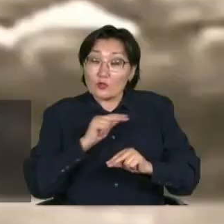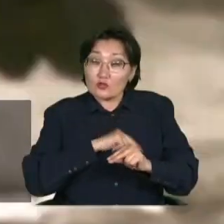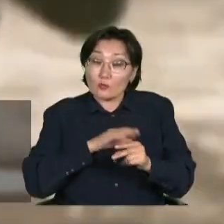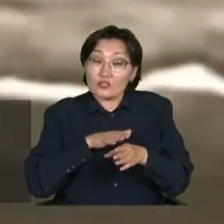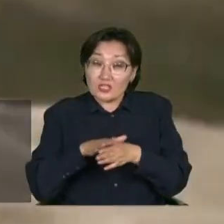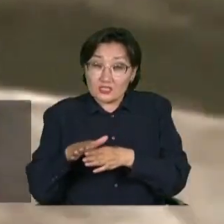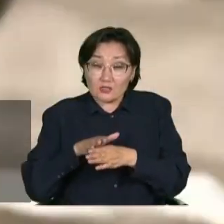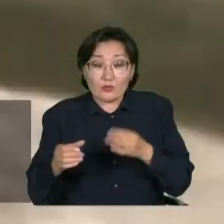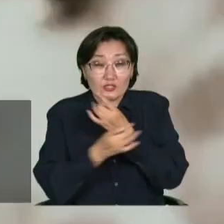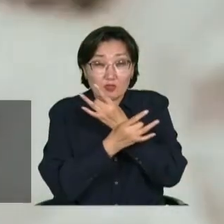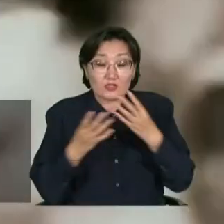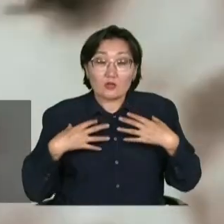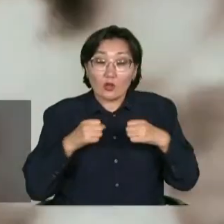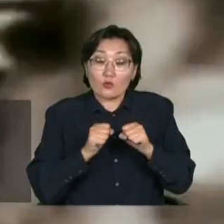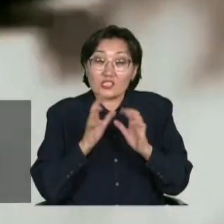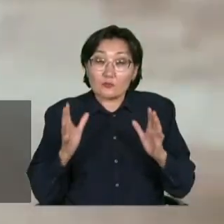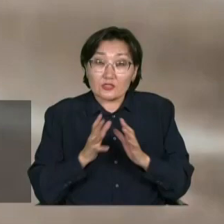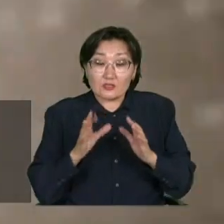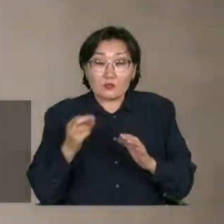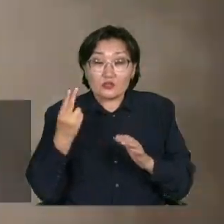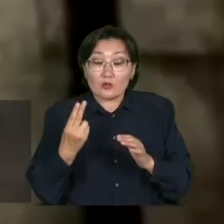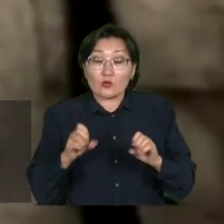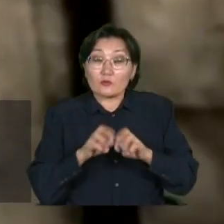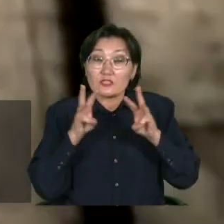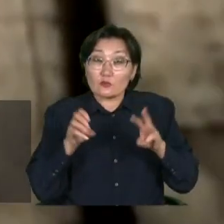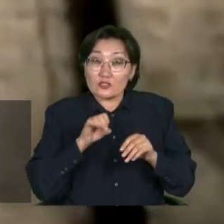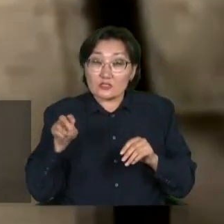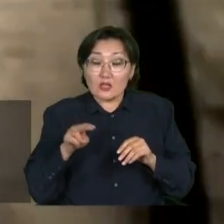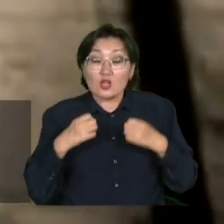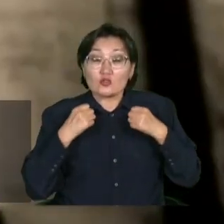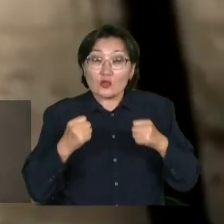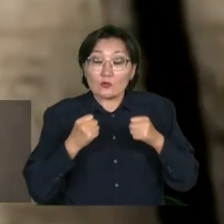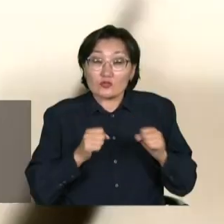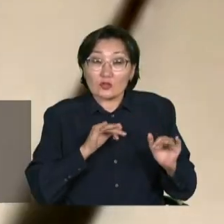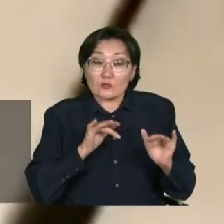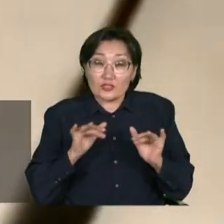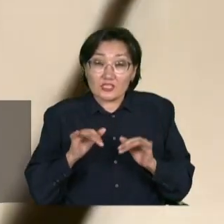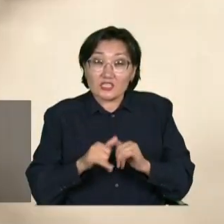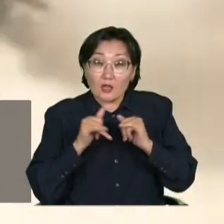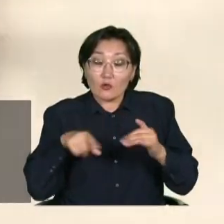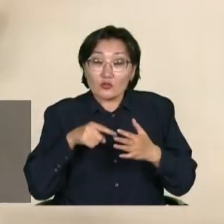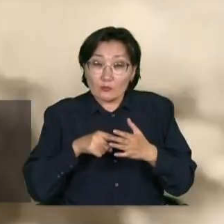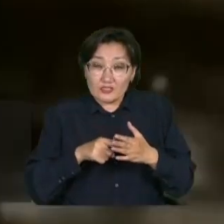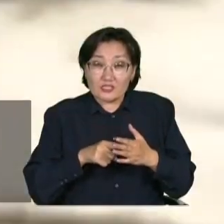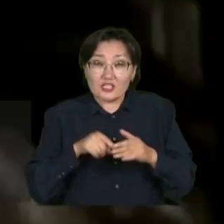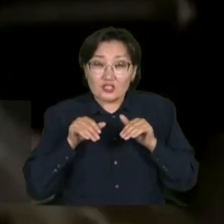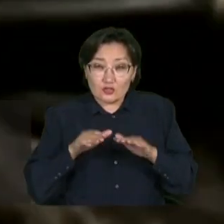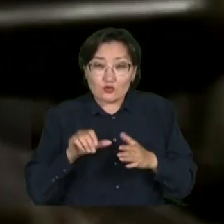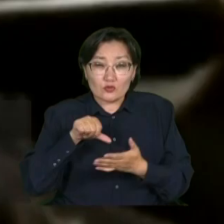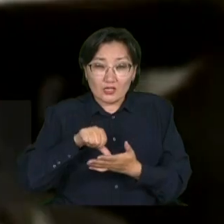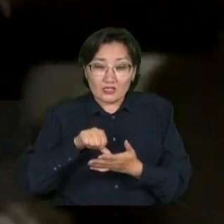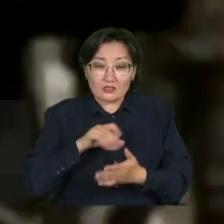атқарып, мәдениет, денсаулық сақтау, әлеуметтік қамсыздандыру мен спорт қозғалысын дамыту мәселелерімен айналысты.